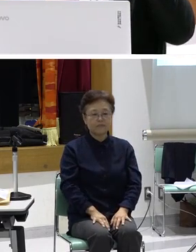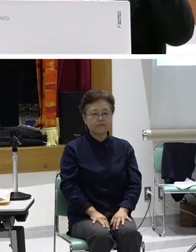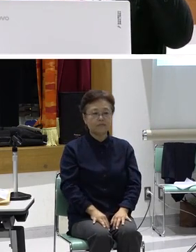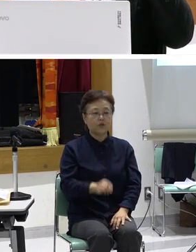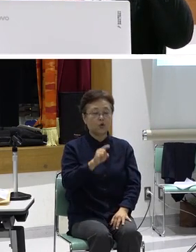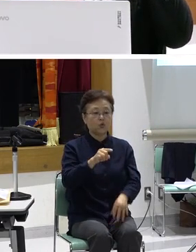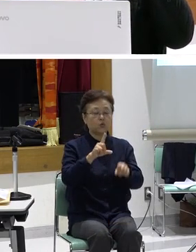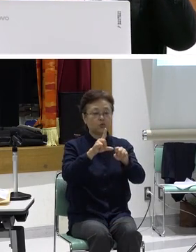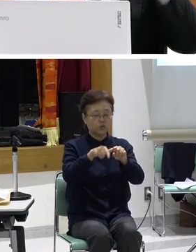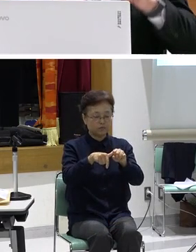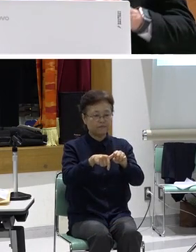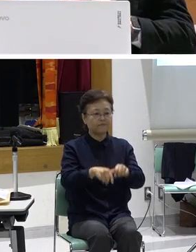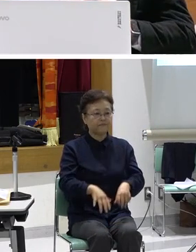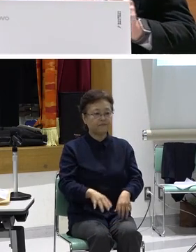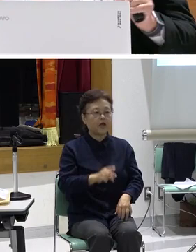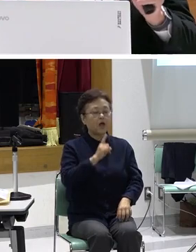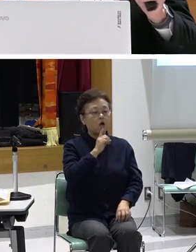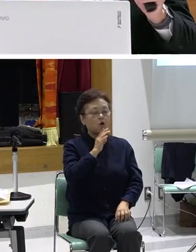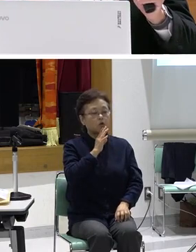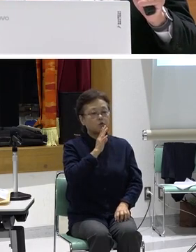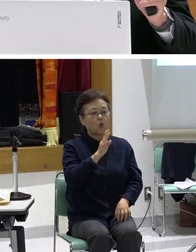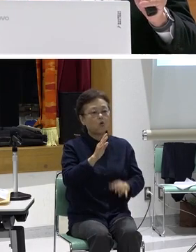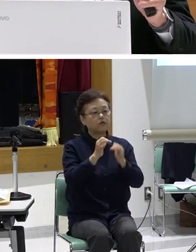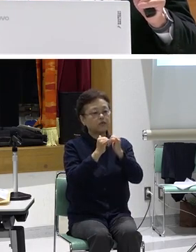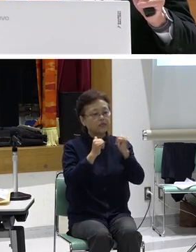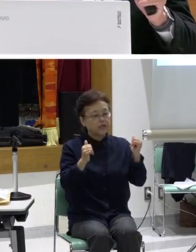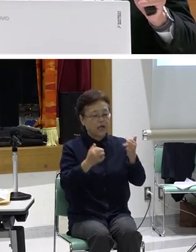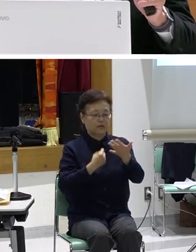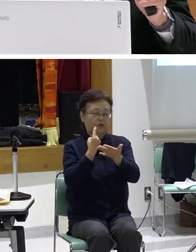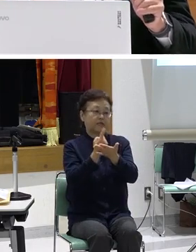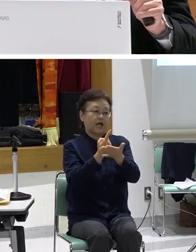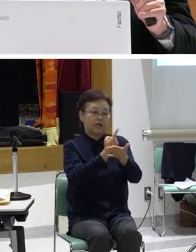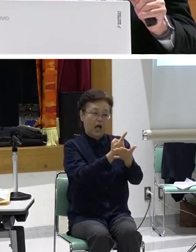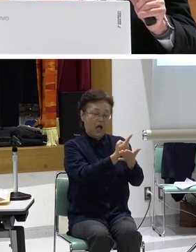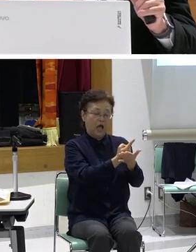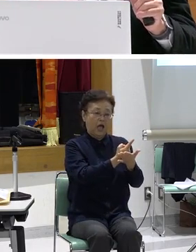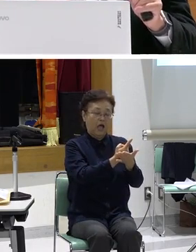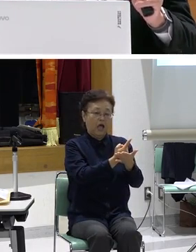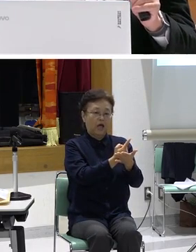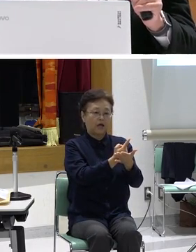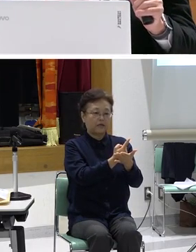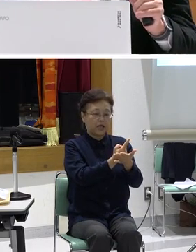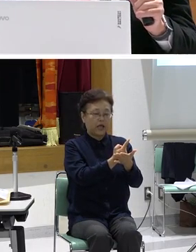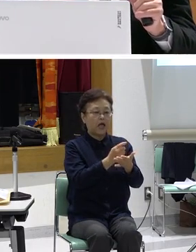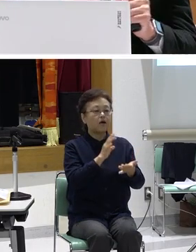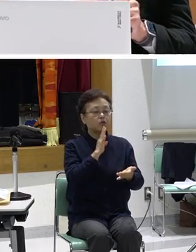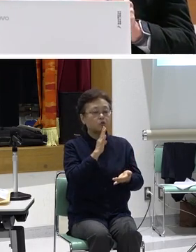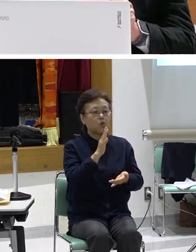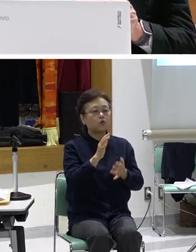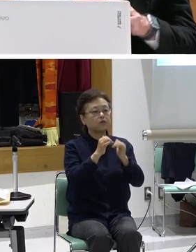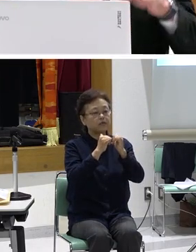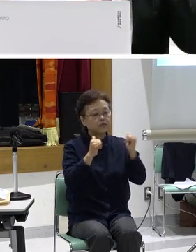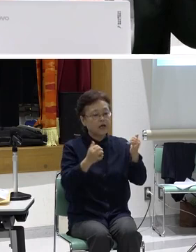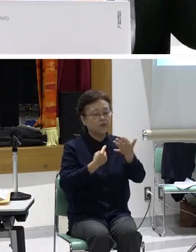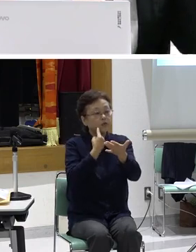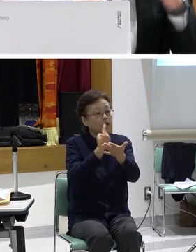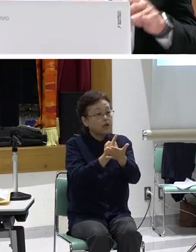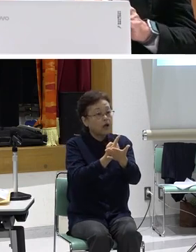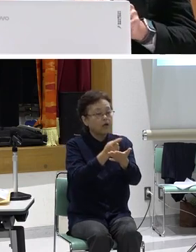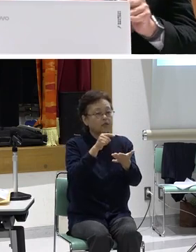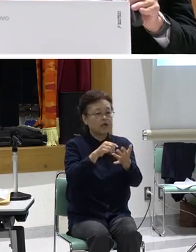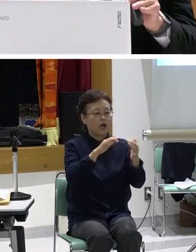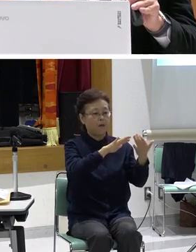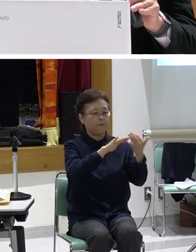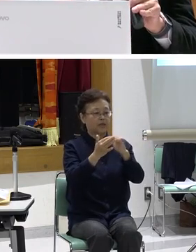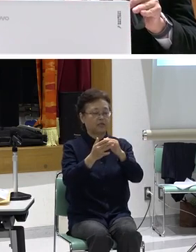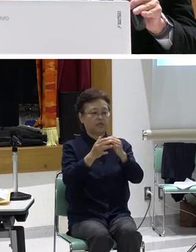まあ当社参画っていうのはこうね、いろんな当社も参加したまちづくりとかっていうのはスローガ